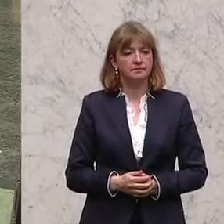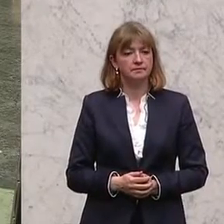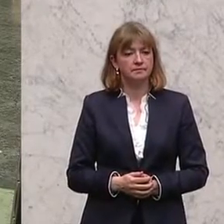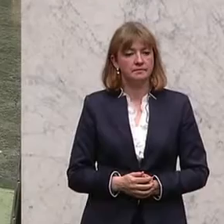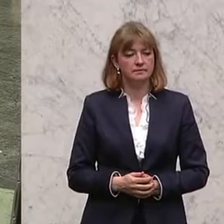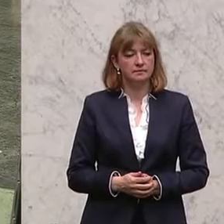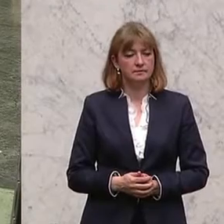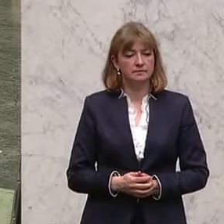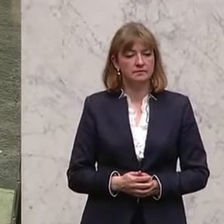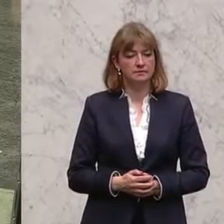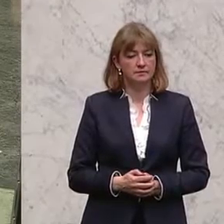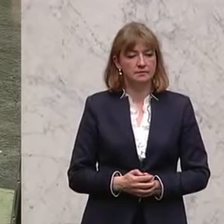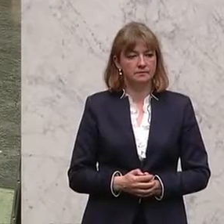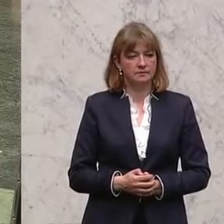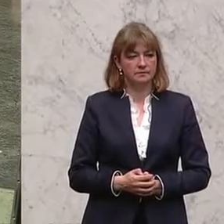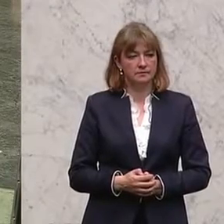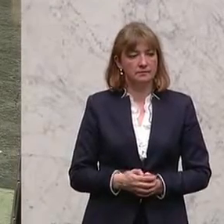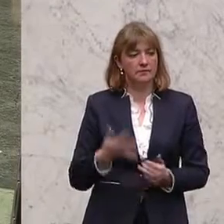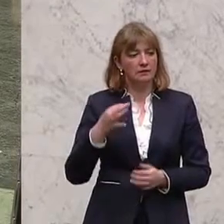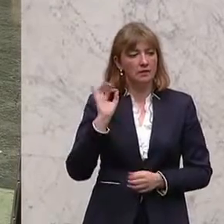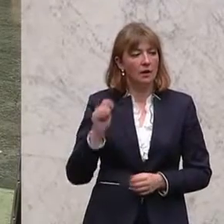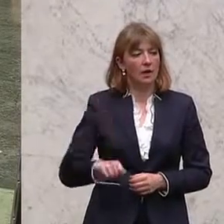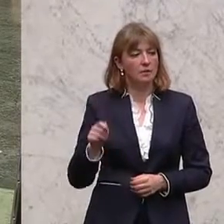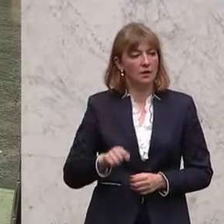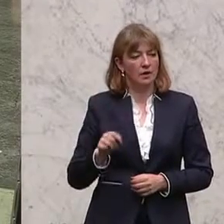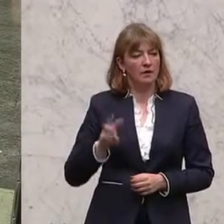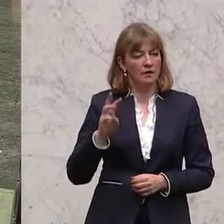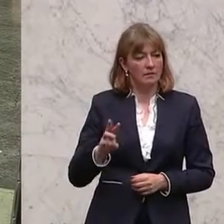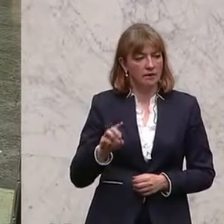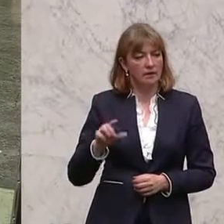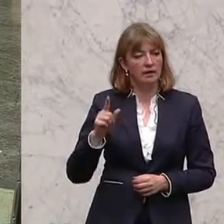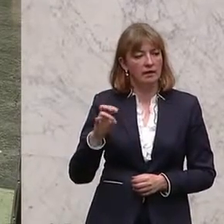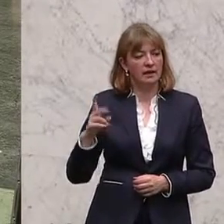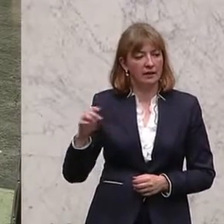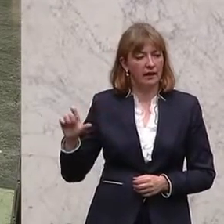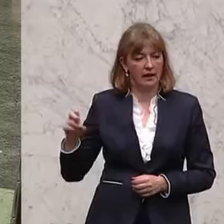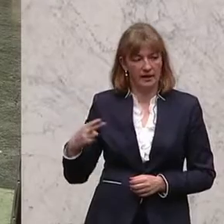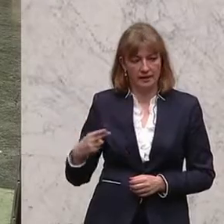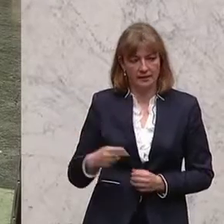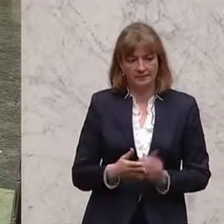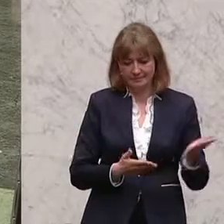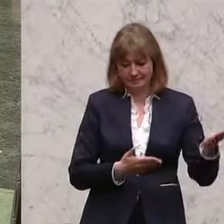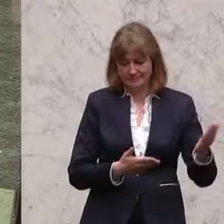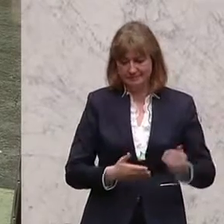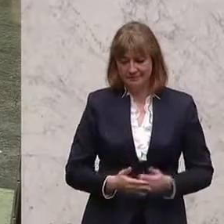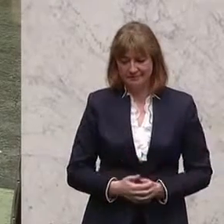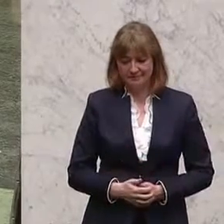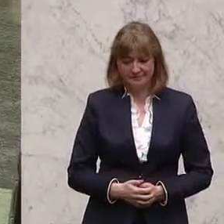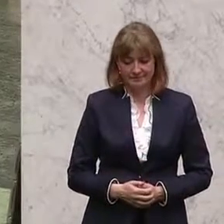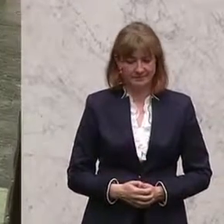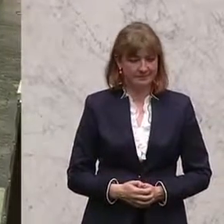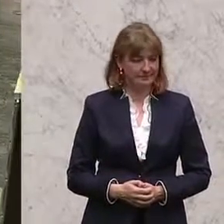Hearings von Ministerinnen und Ministern kann die grüne Klubobfrau Eva Klawischnik-Bisczek viel abgewinnen. Auch in einem öffentlichen